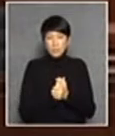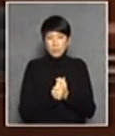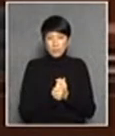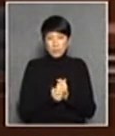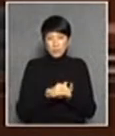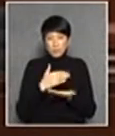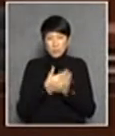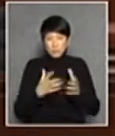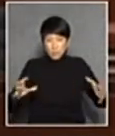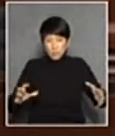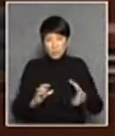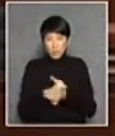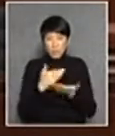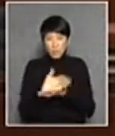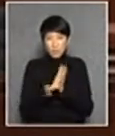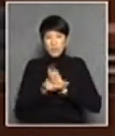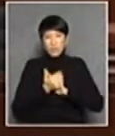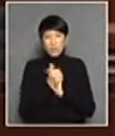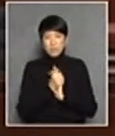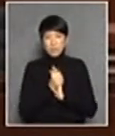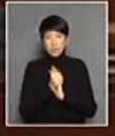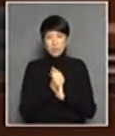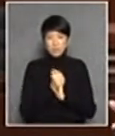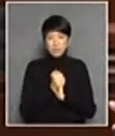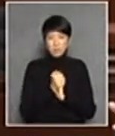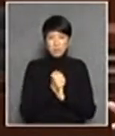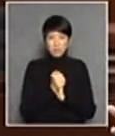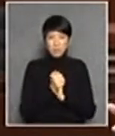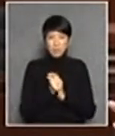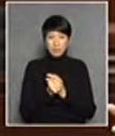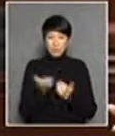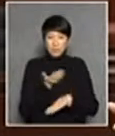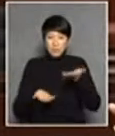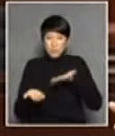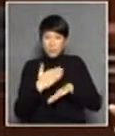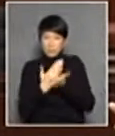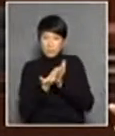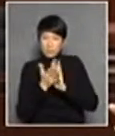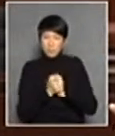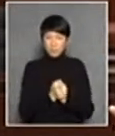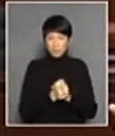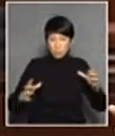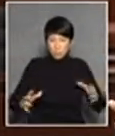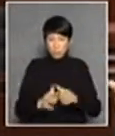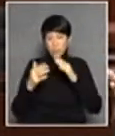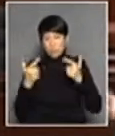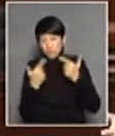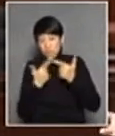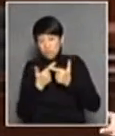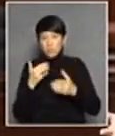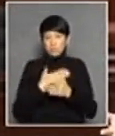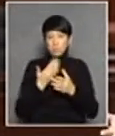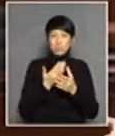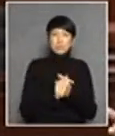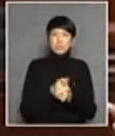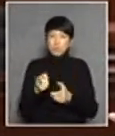家活動，咁就建立個關係。但係香港唔係嘅，淨係大家回到家就鬧交，因為一個一